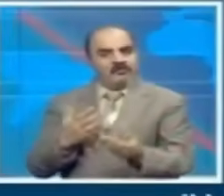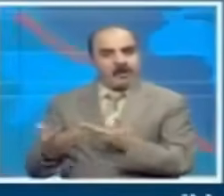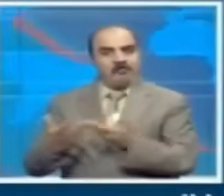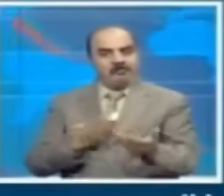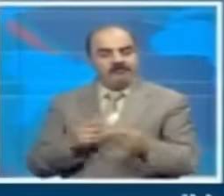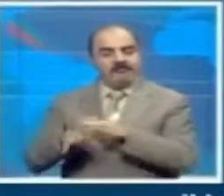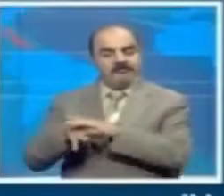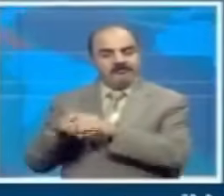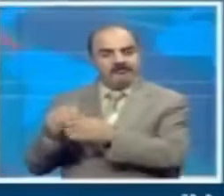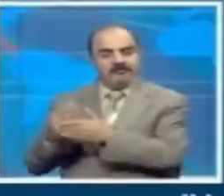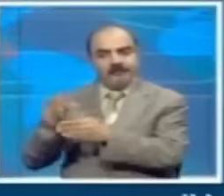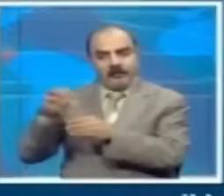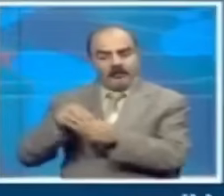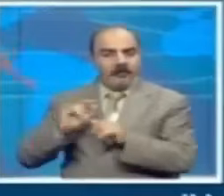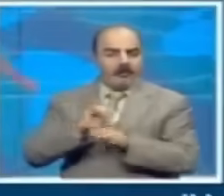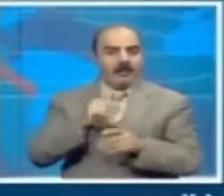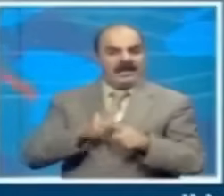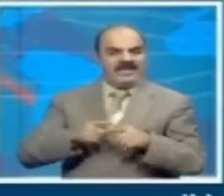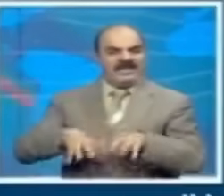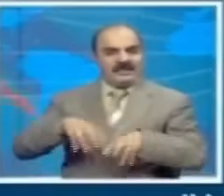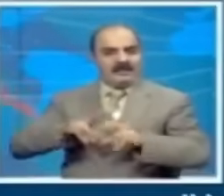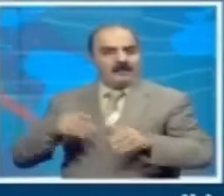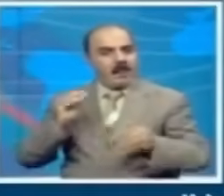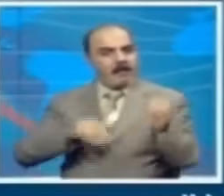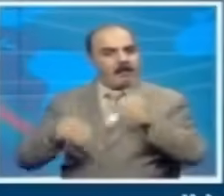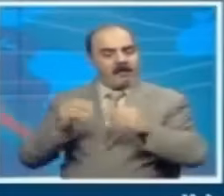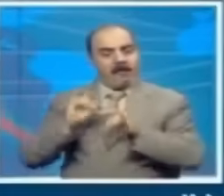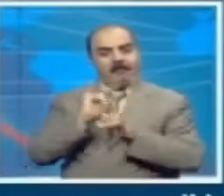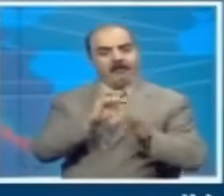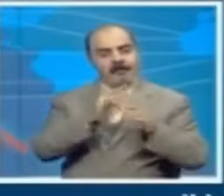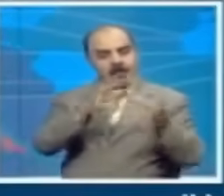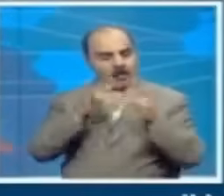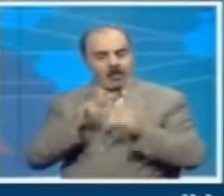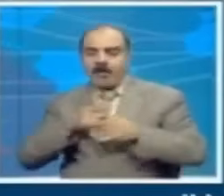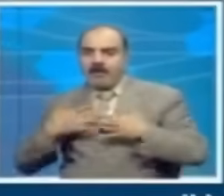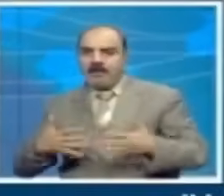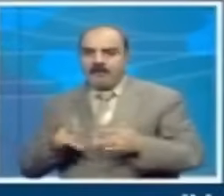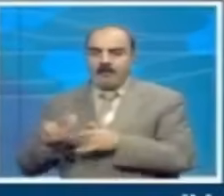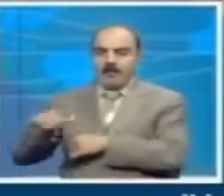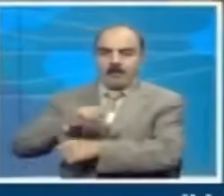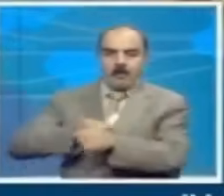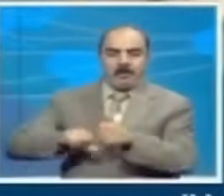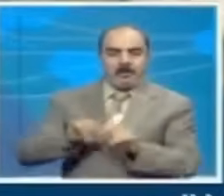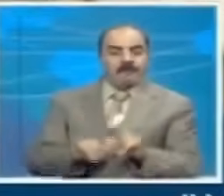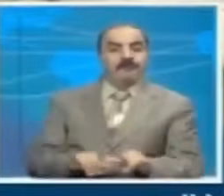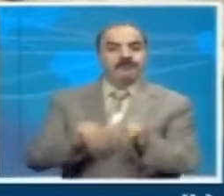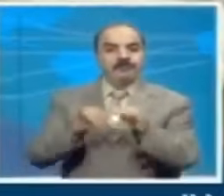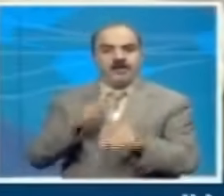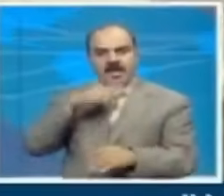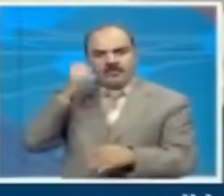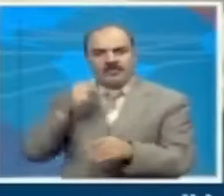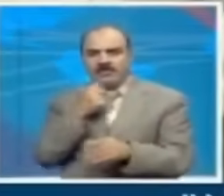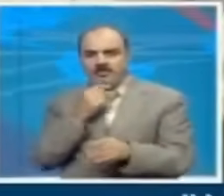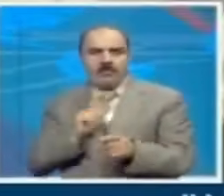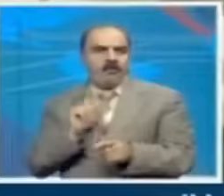إنتاجه خصوصا تلك التعدينية مع خدمة أعمال التصدير والاستيراد ومتطلبات التنمية بإقليم شمال ووسط